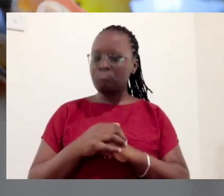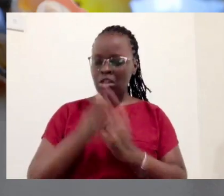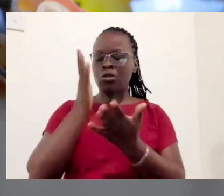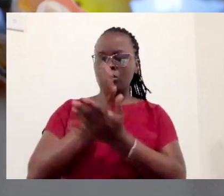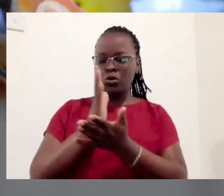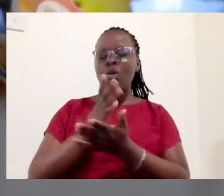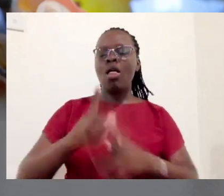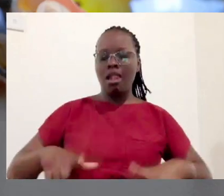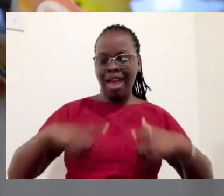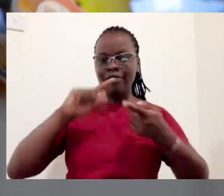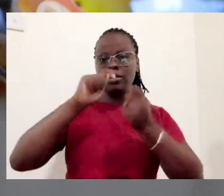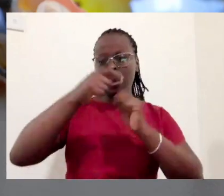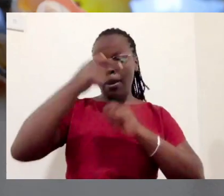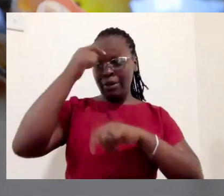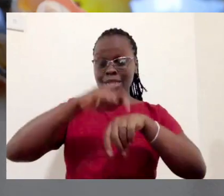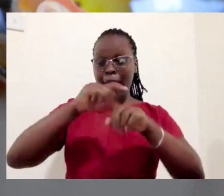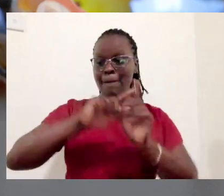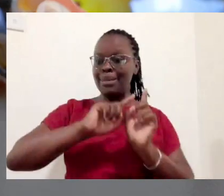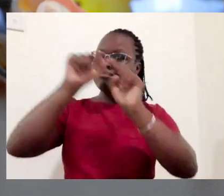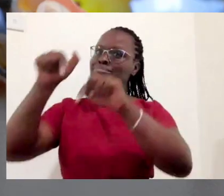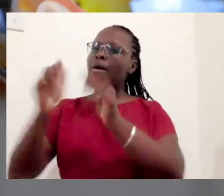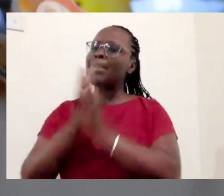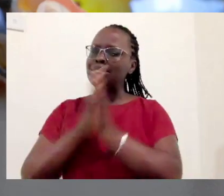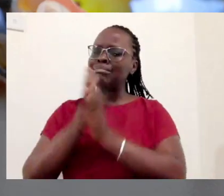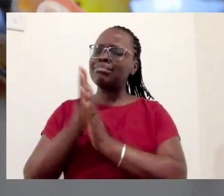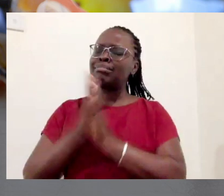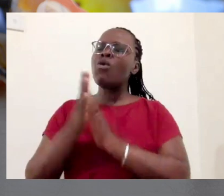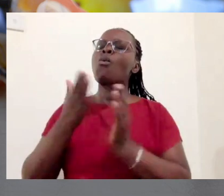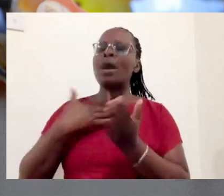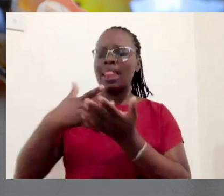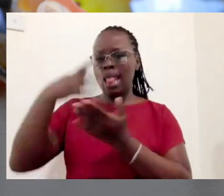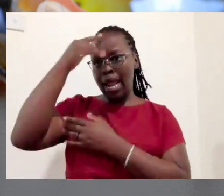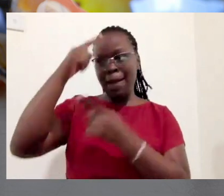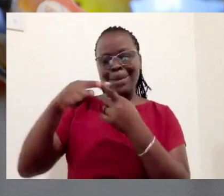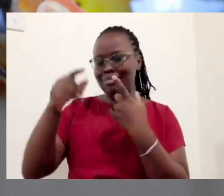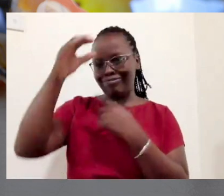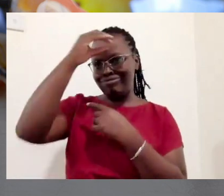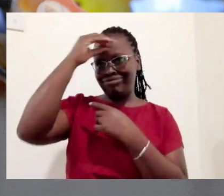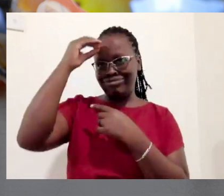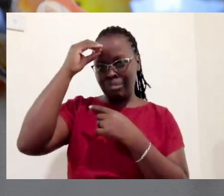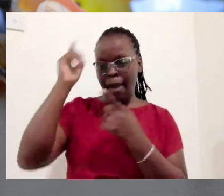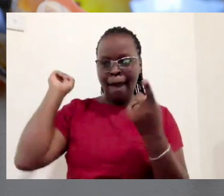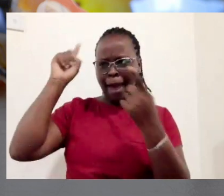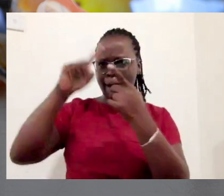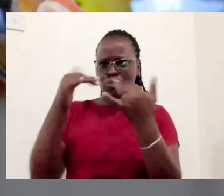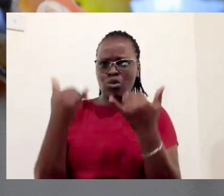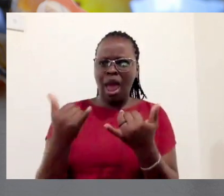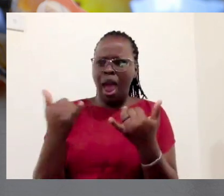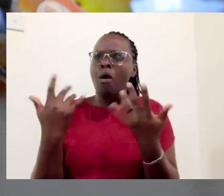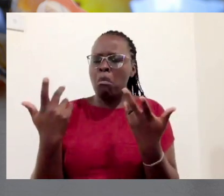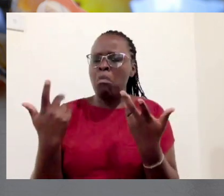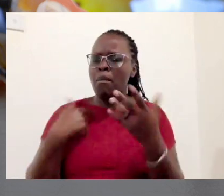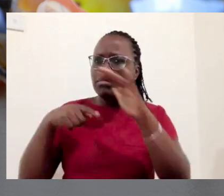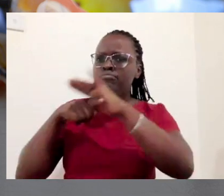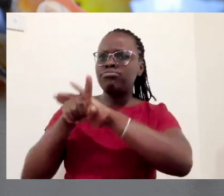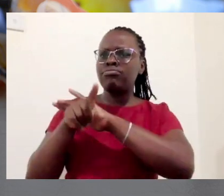Yalibadilika kwa sababu wakati naingia hapa sikuwa ninajua chochote. Nilitamani kujua lakini sikuwa ninajua chochote. But